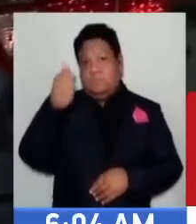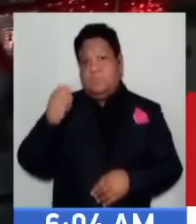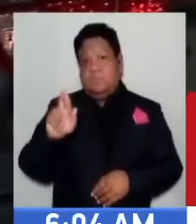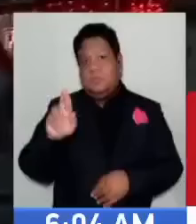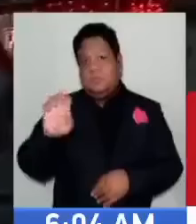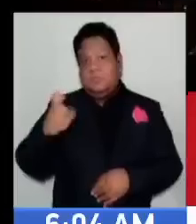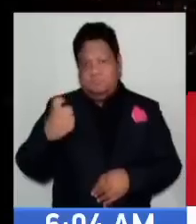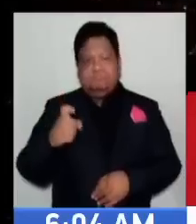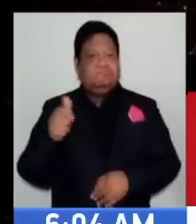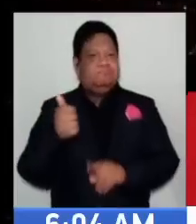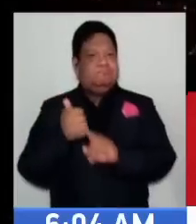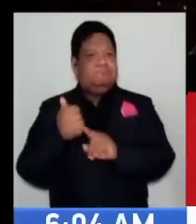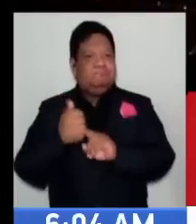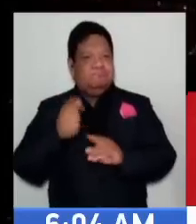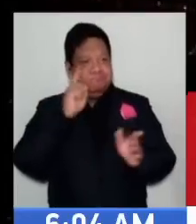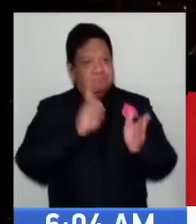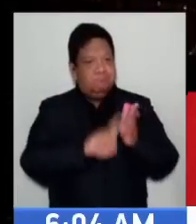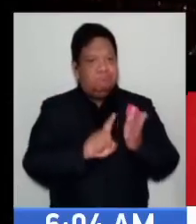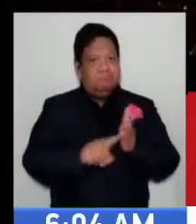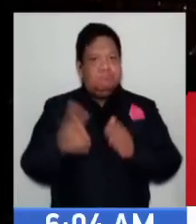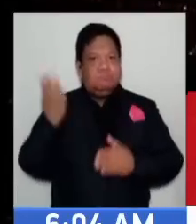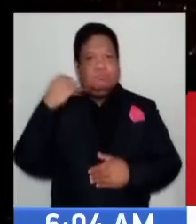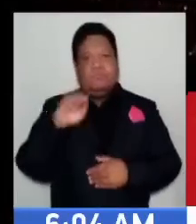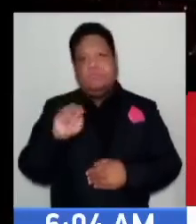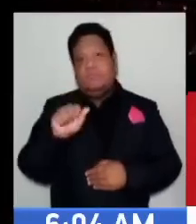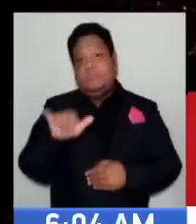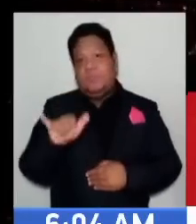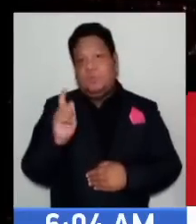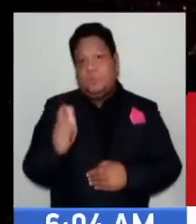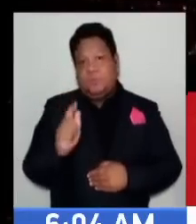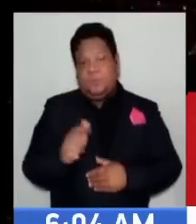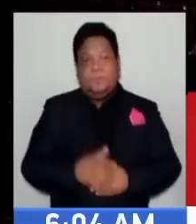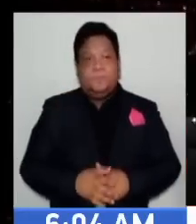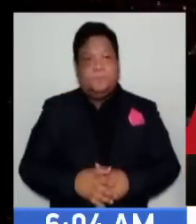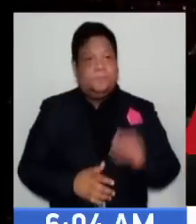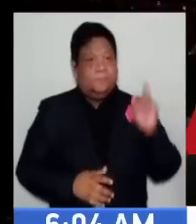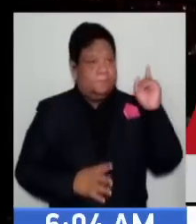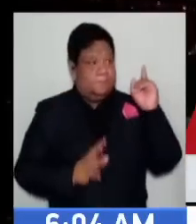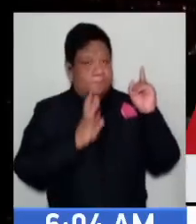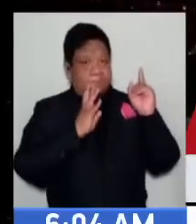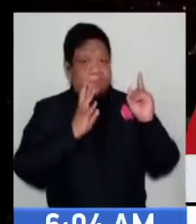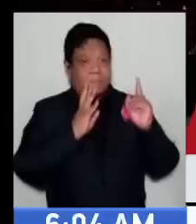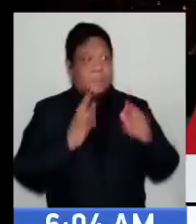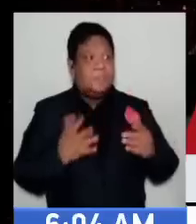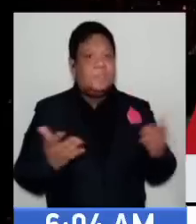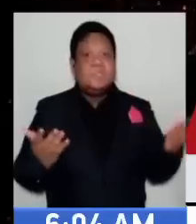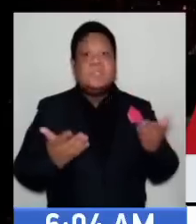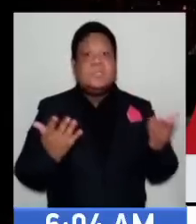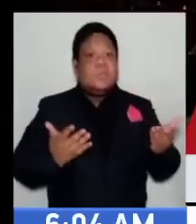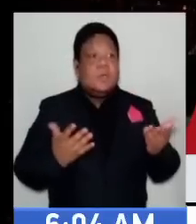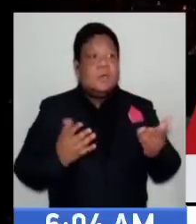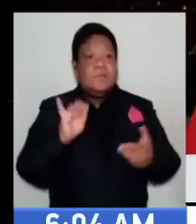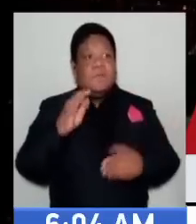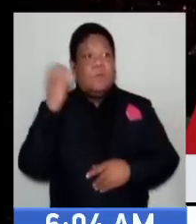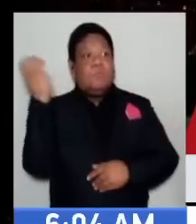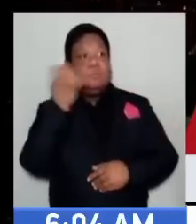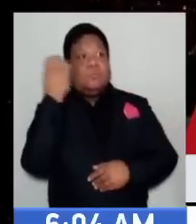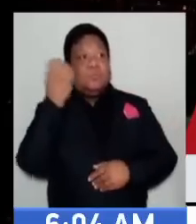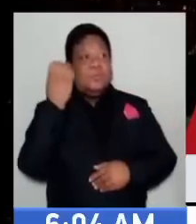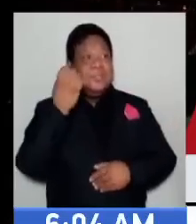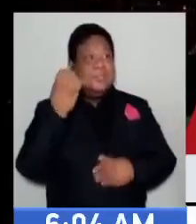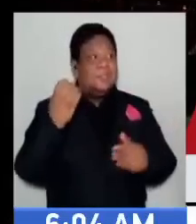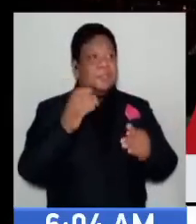May 20. They're lacking fire exits. May mga fire exits po na nakapadlock. May mga fire exits po na hindi